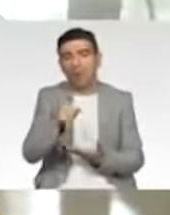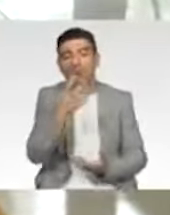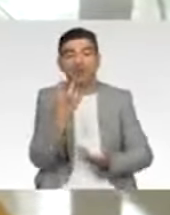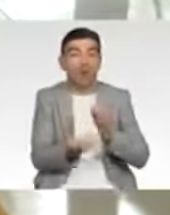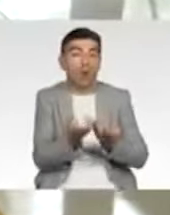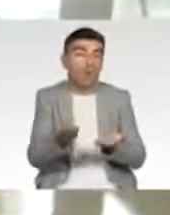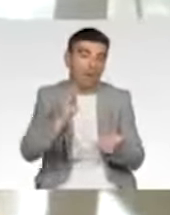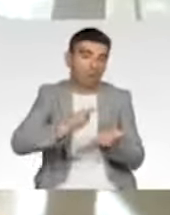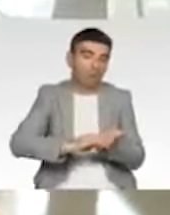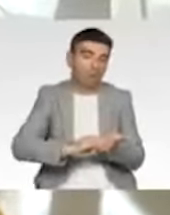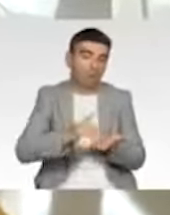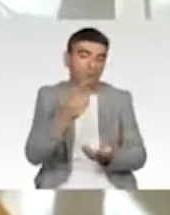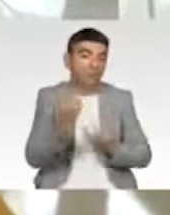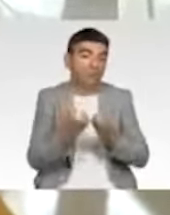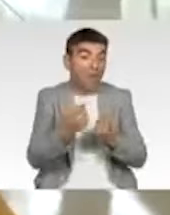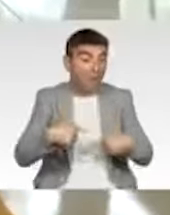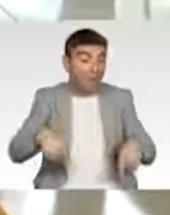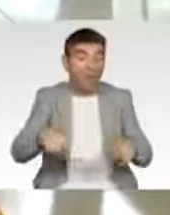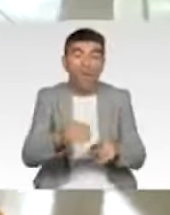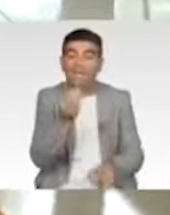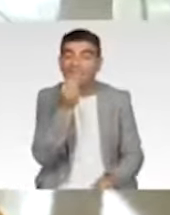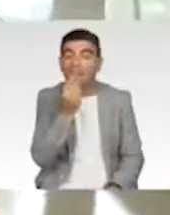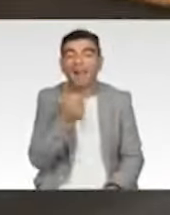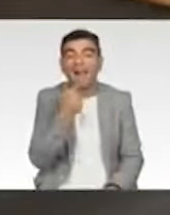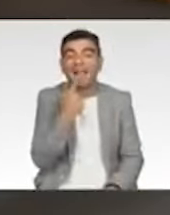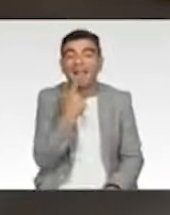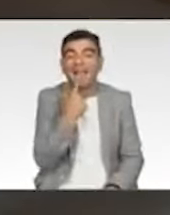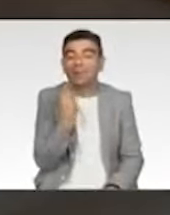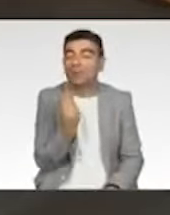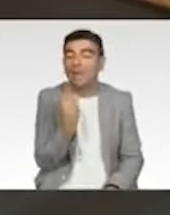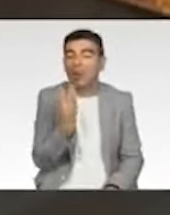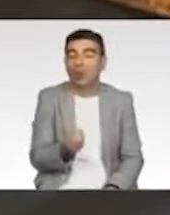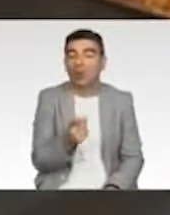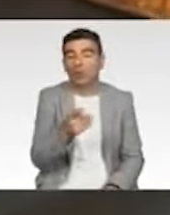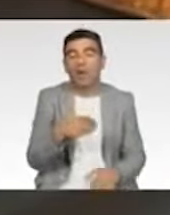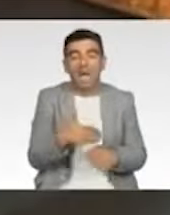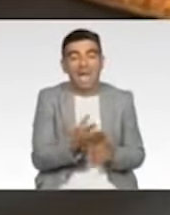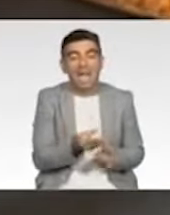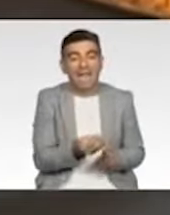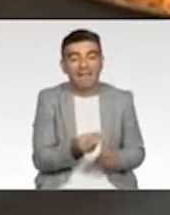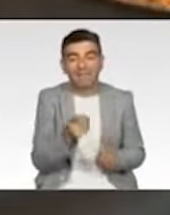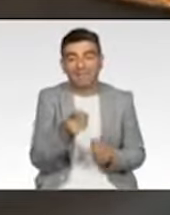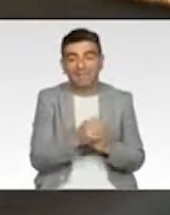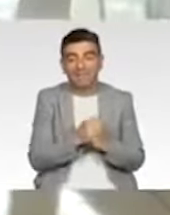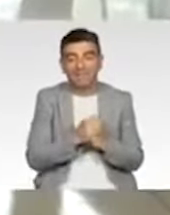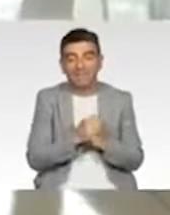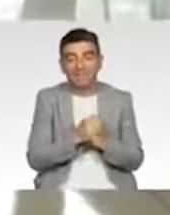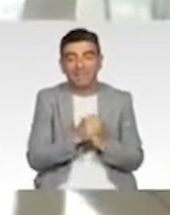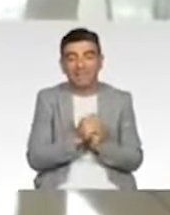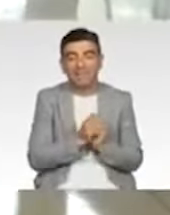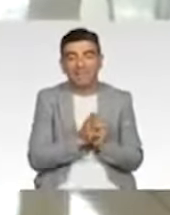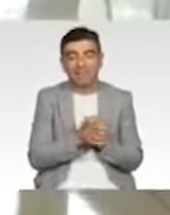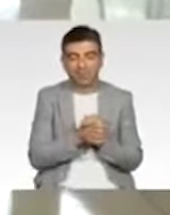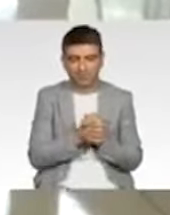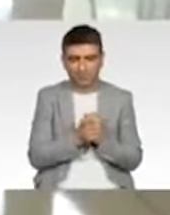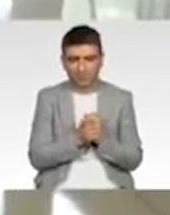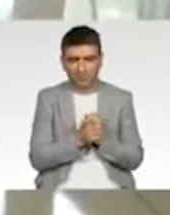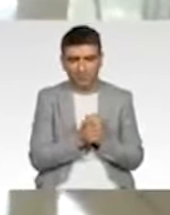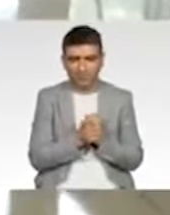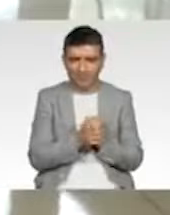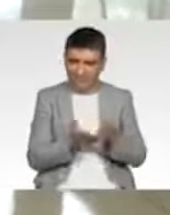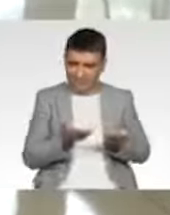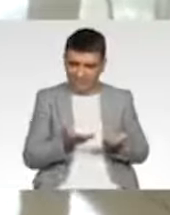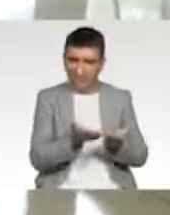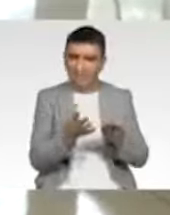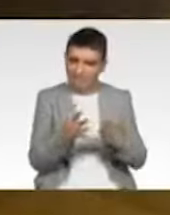Ve sobanın üzerinde pişen bütün yemekler daha lezzetli olur. İşte ekmeğimiz soba ekmeğidir. Ondan sonra